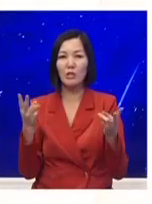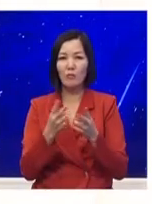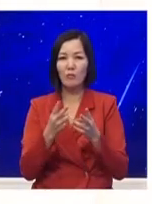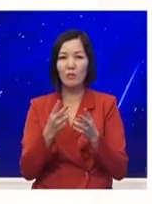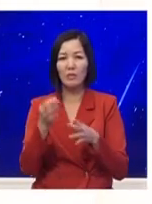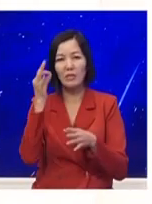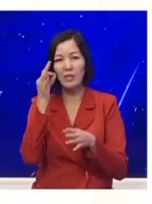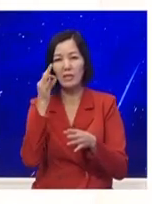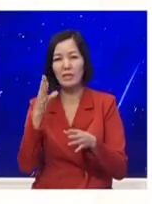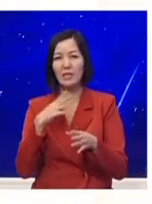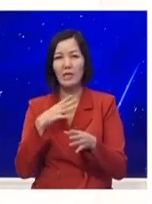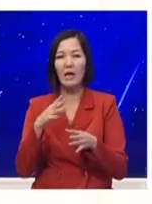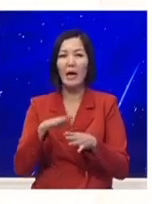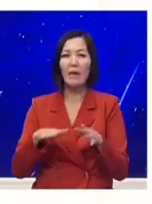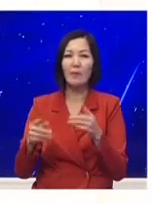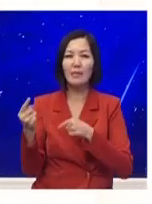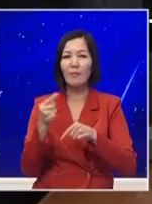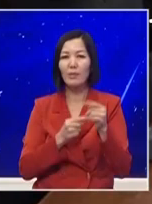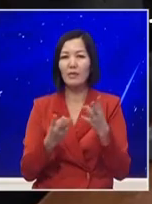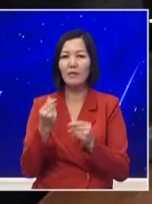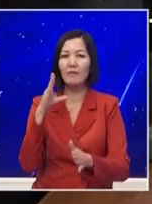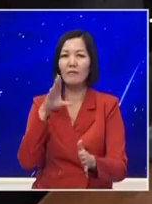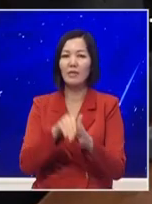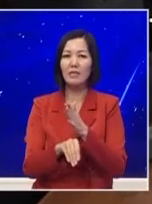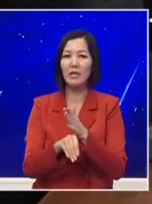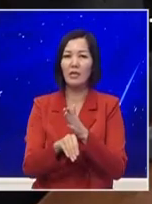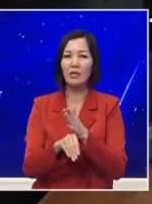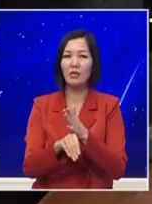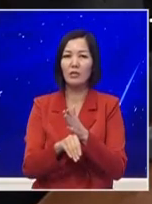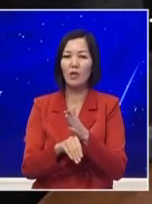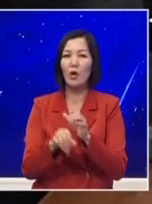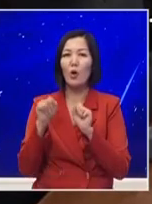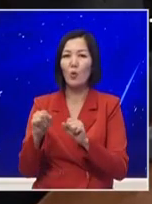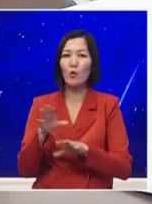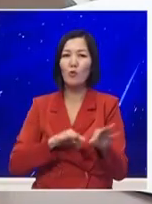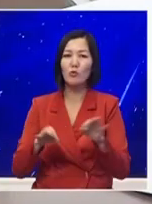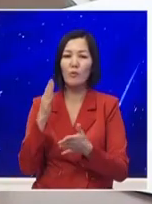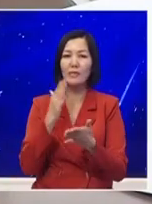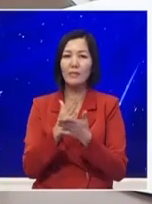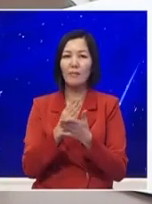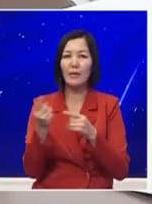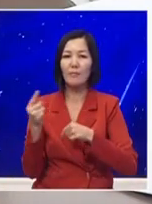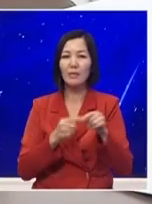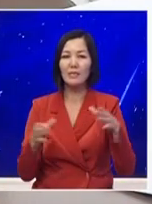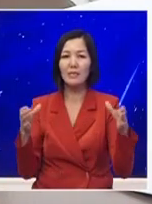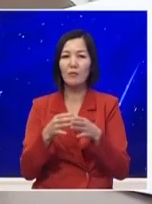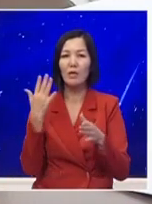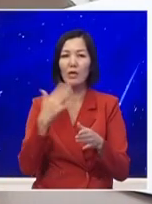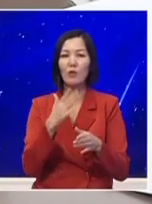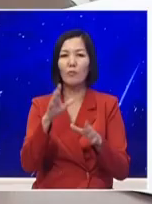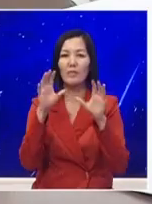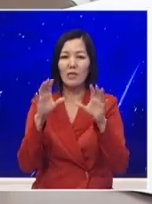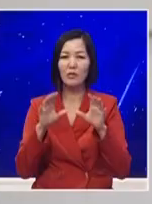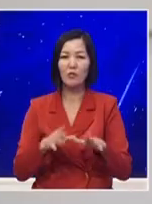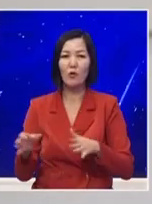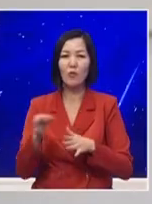тиіс. Естеріңізге сала кетейік, аймақта бизнес пен инвесторларды қорғау жобасы бар. Аясында бизнес қауымдастықтан 55 заңды